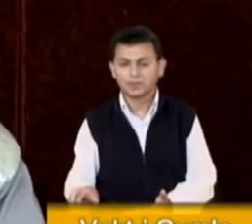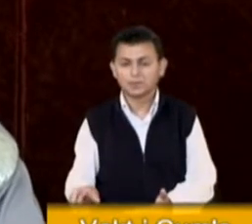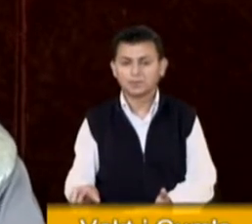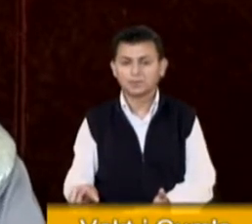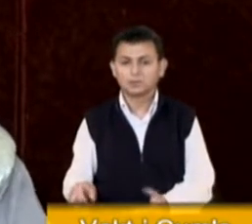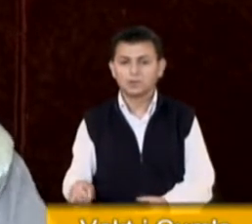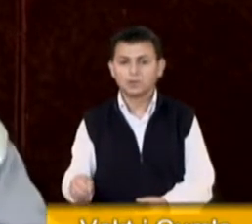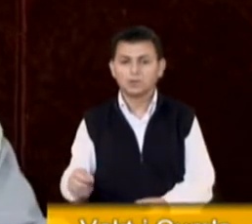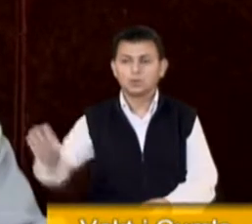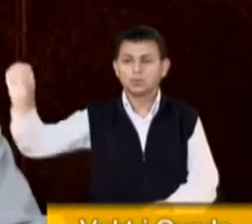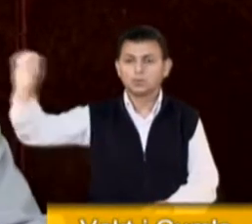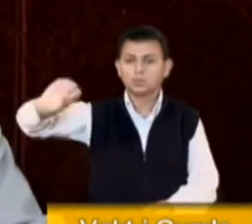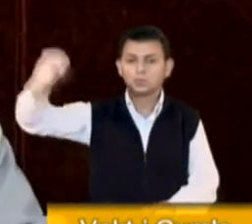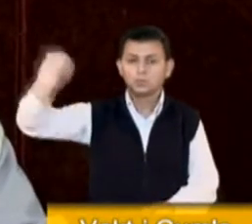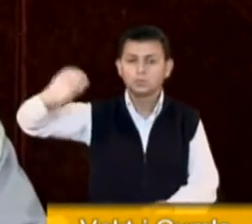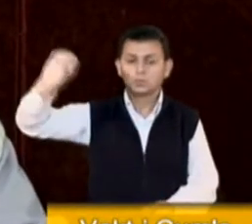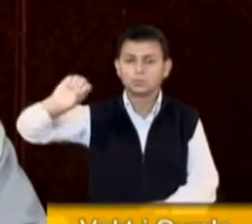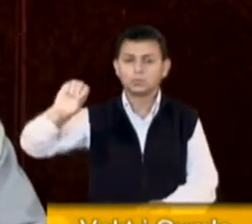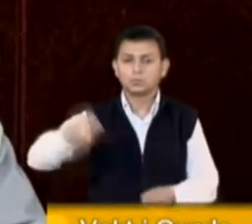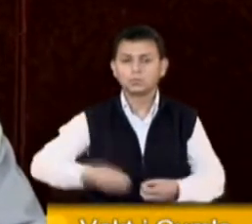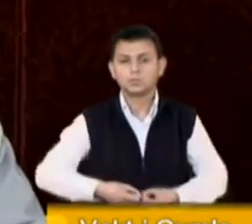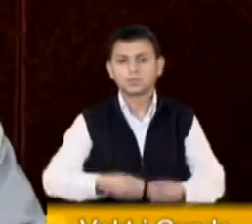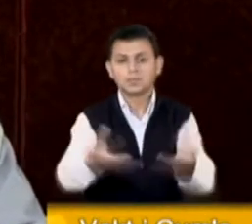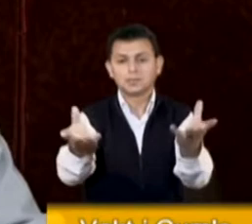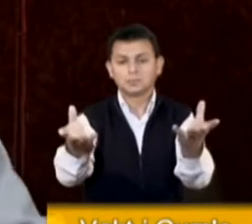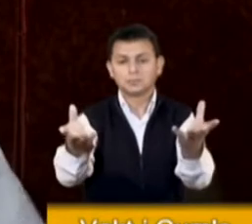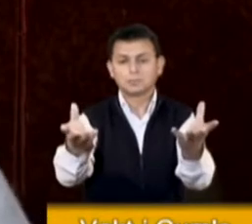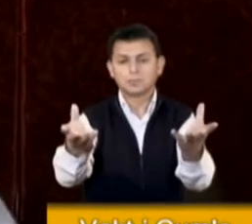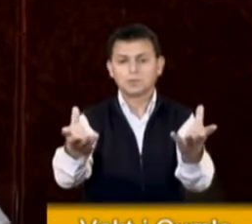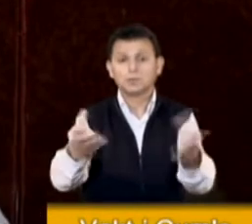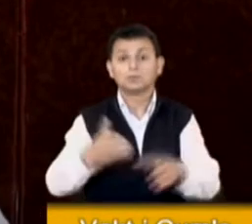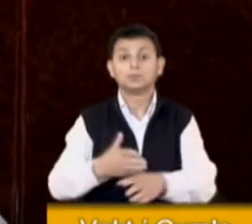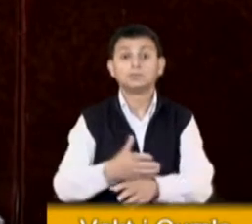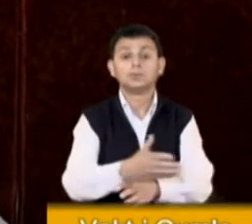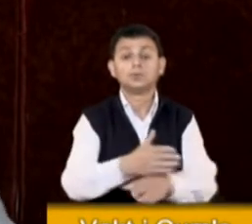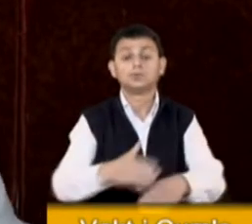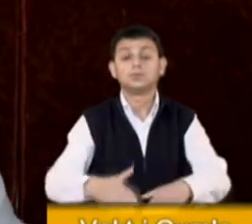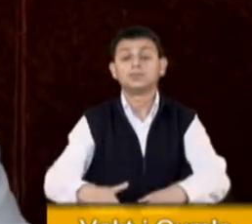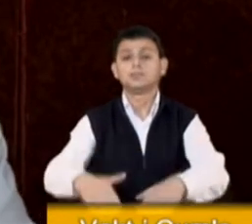diye üzerlerine tuz saçmak da bu şekilde